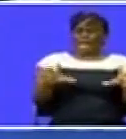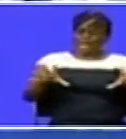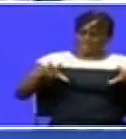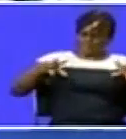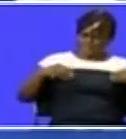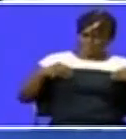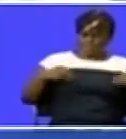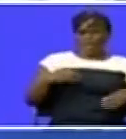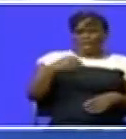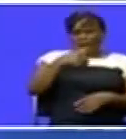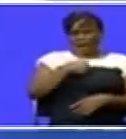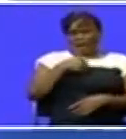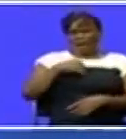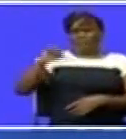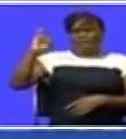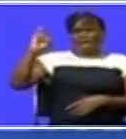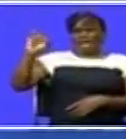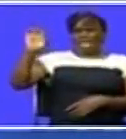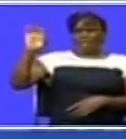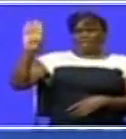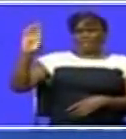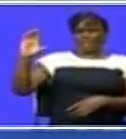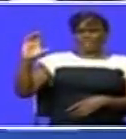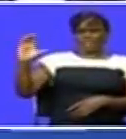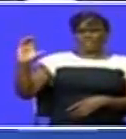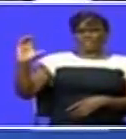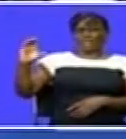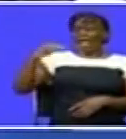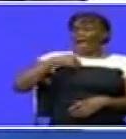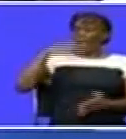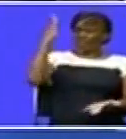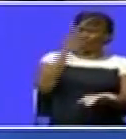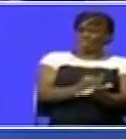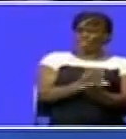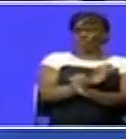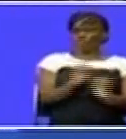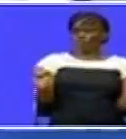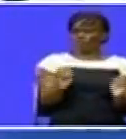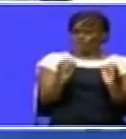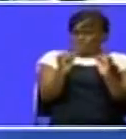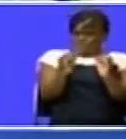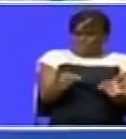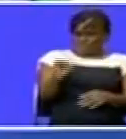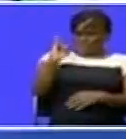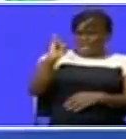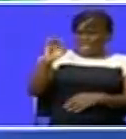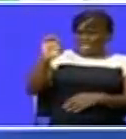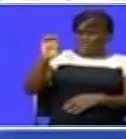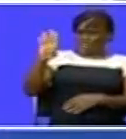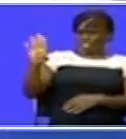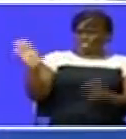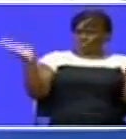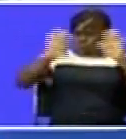accept to have a referee in whom we have no faith. Kama IEBC